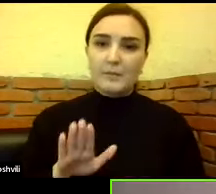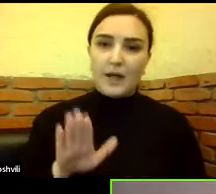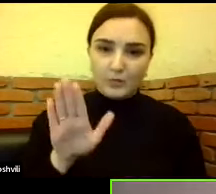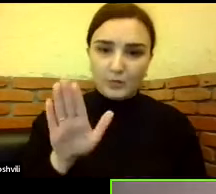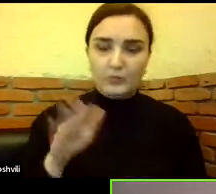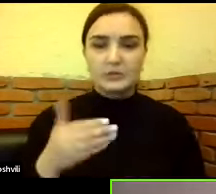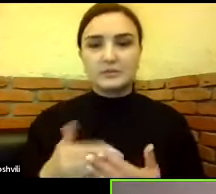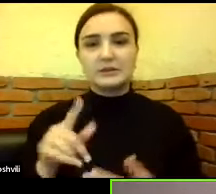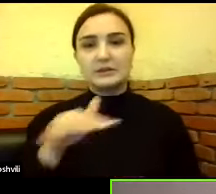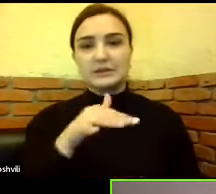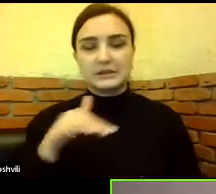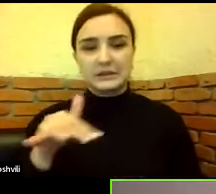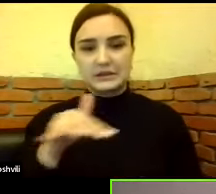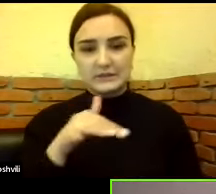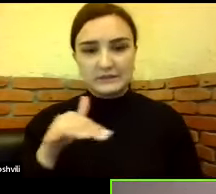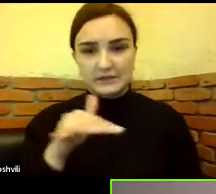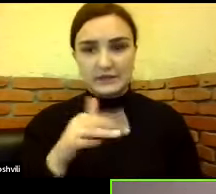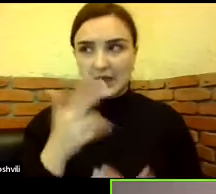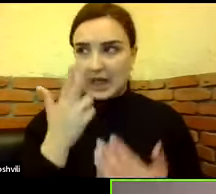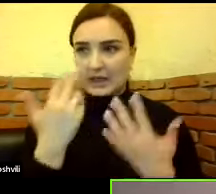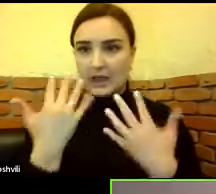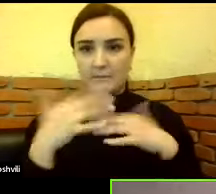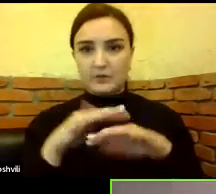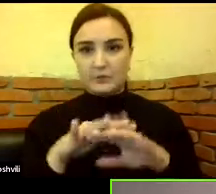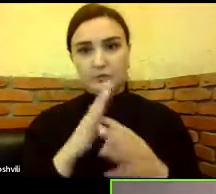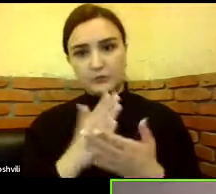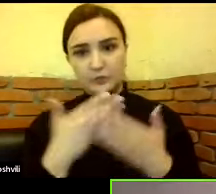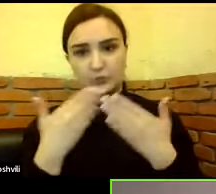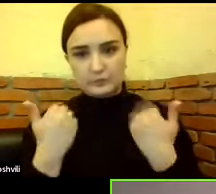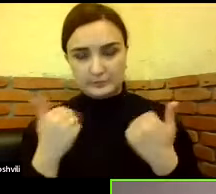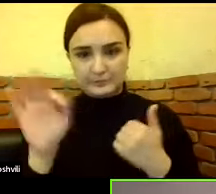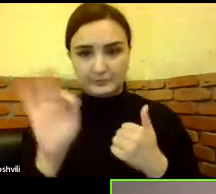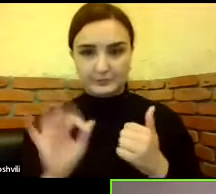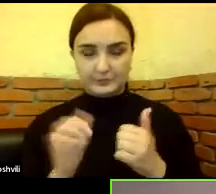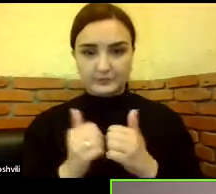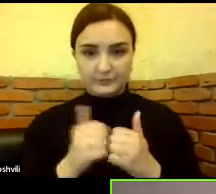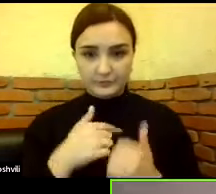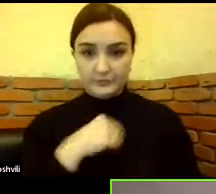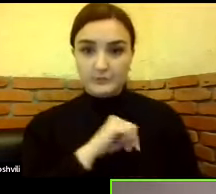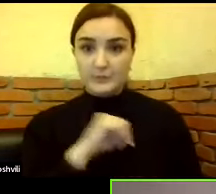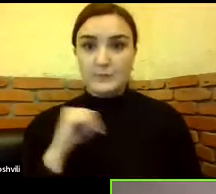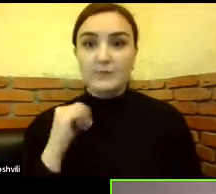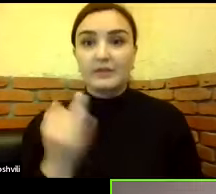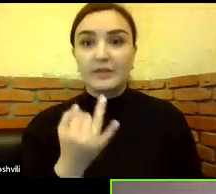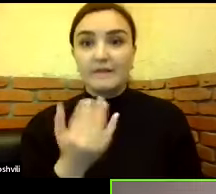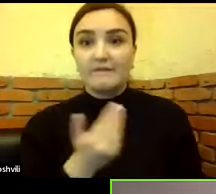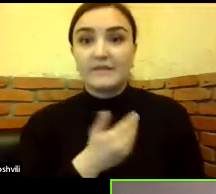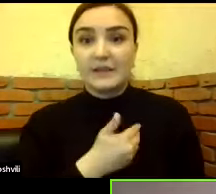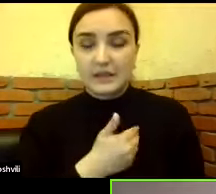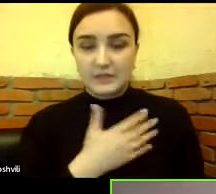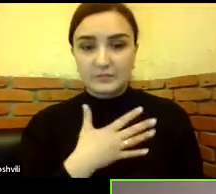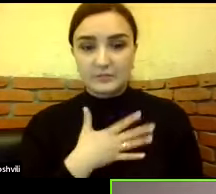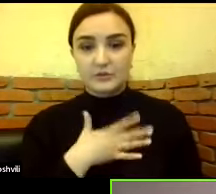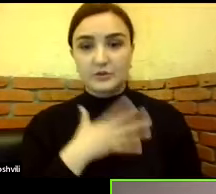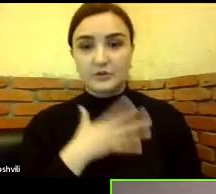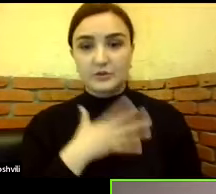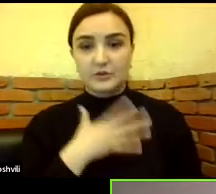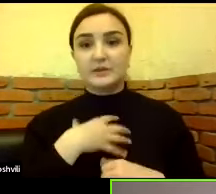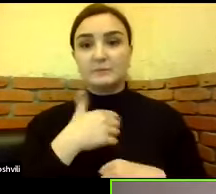სივრცე ადაპტირებული და ხშირად მას ისაც ვინტერესდები ხოლმე და ჩემსაც რაღაც პრიორიტეტული